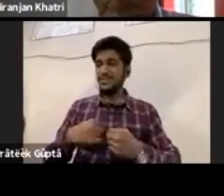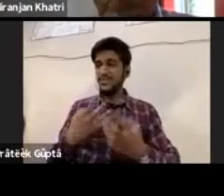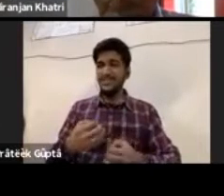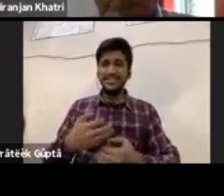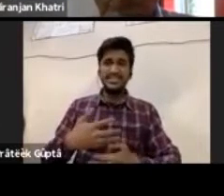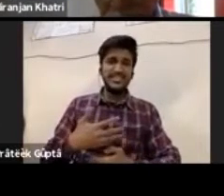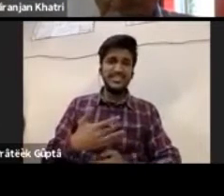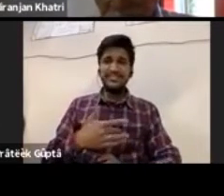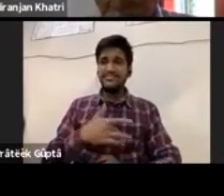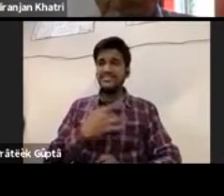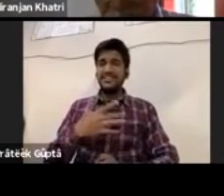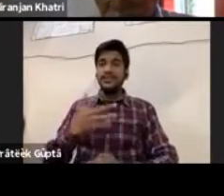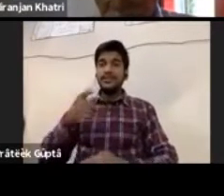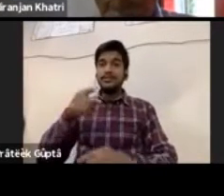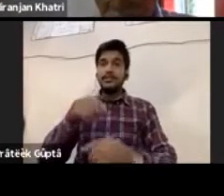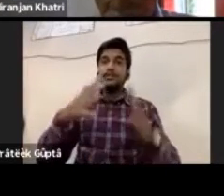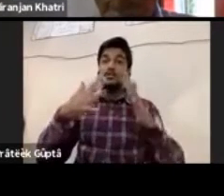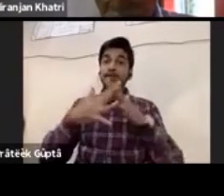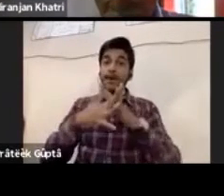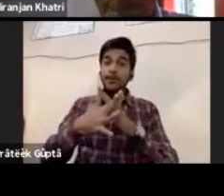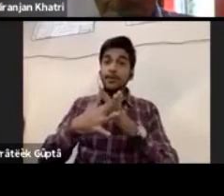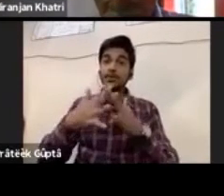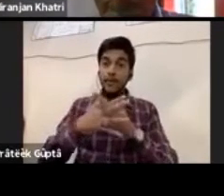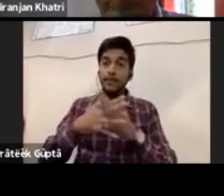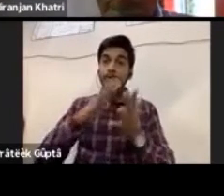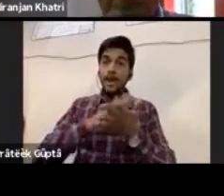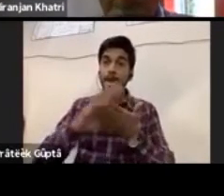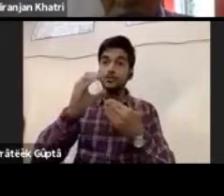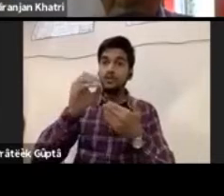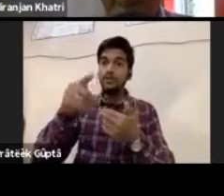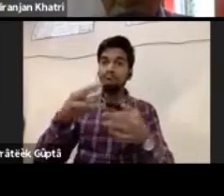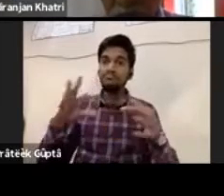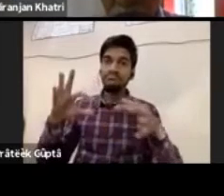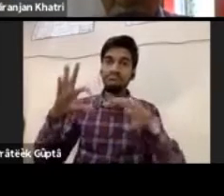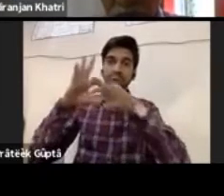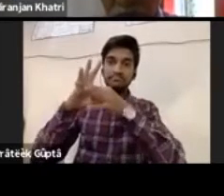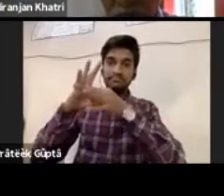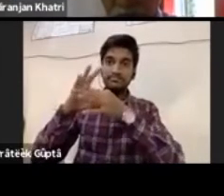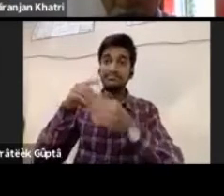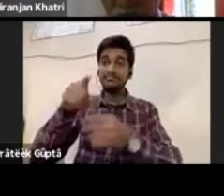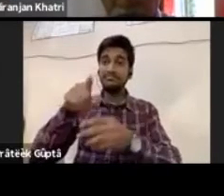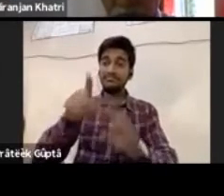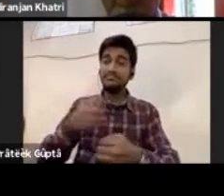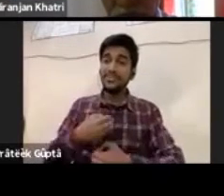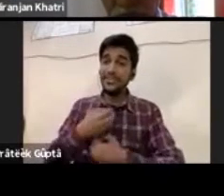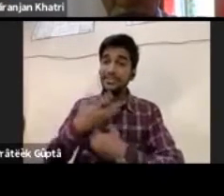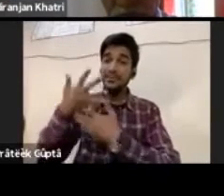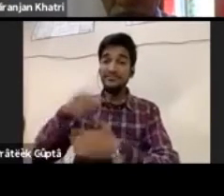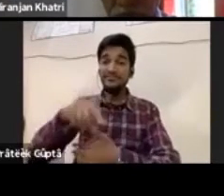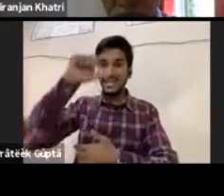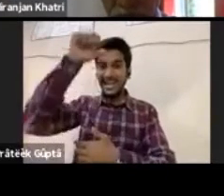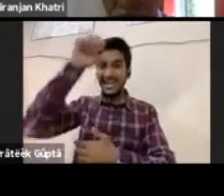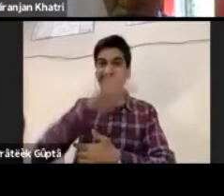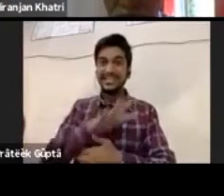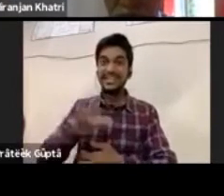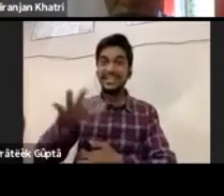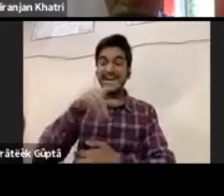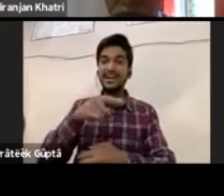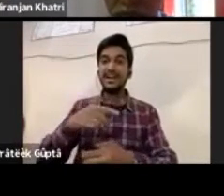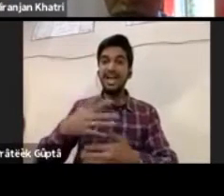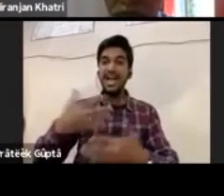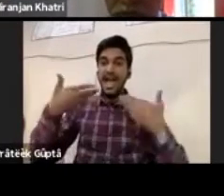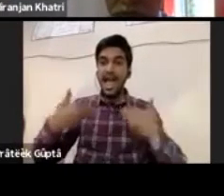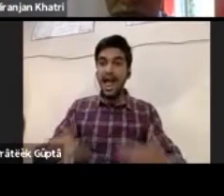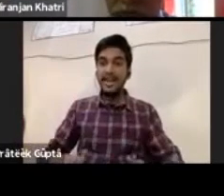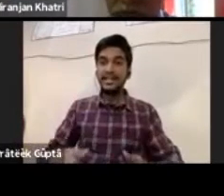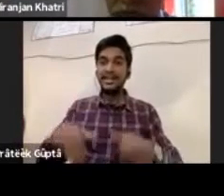मैंने WHO के साथ कांटेक्ट किया कि उन्हें बताया कि इंडिया में जो हेल्थ एक्सेस है, हेल्थ केयर